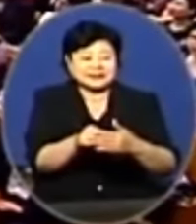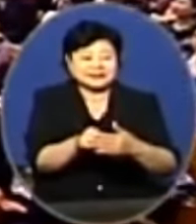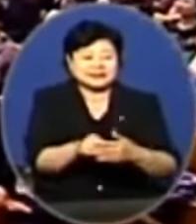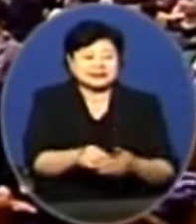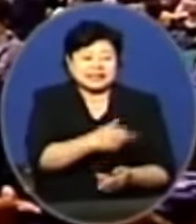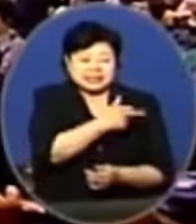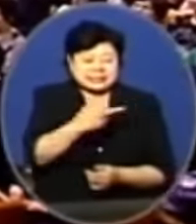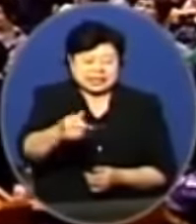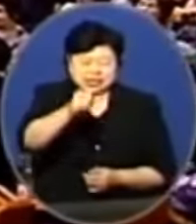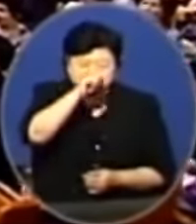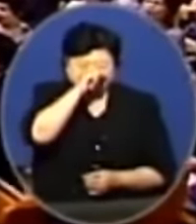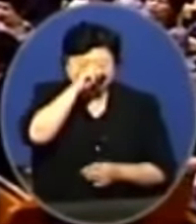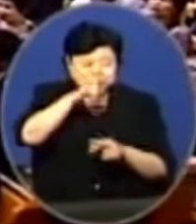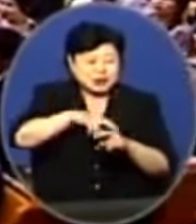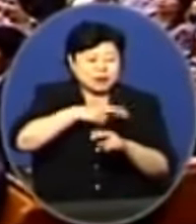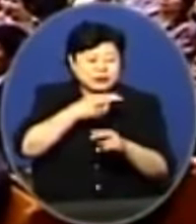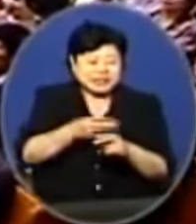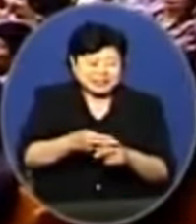최고의 선물이